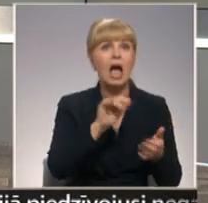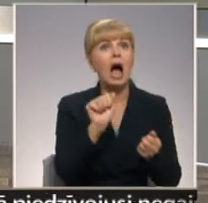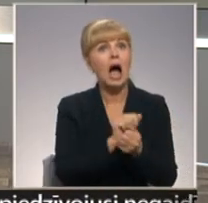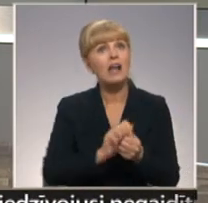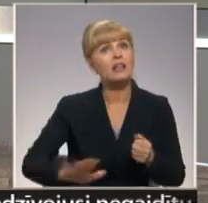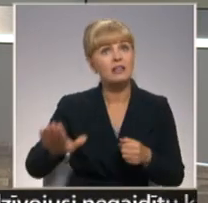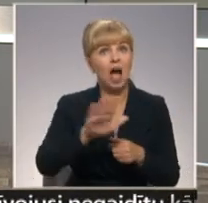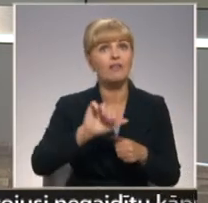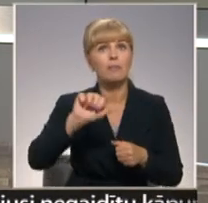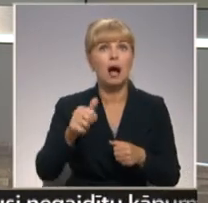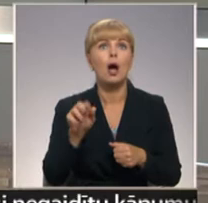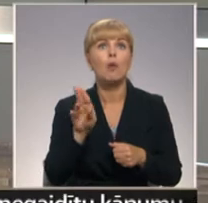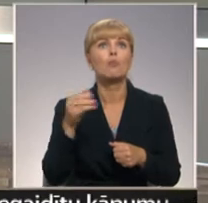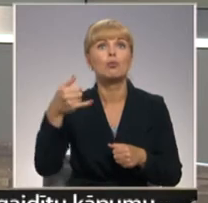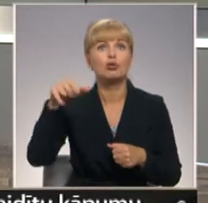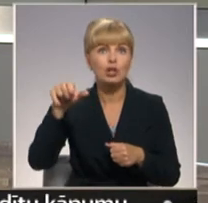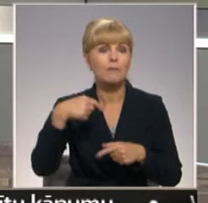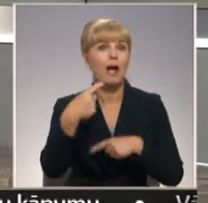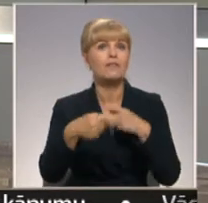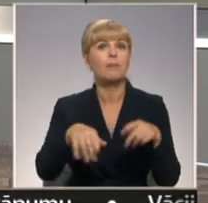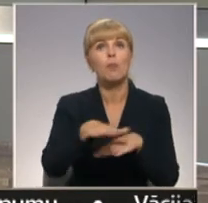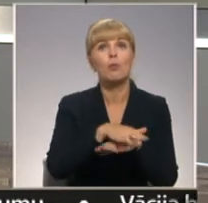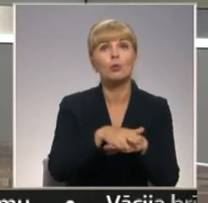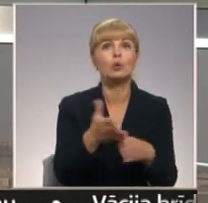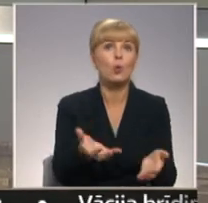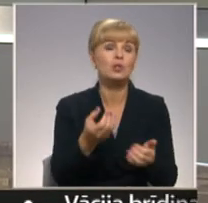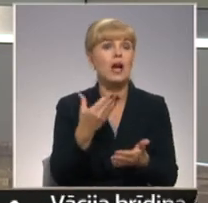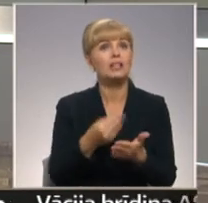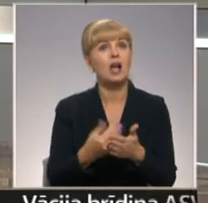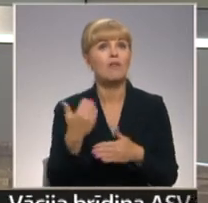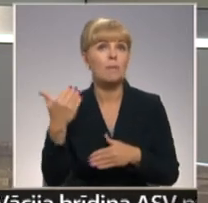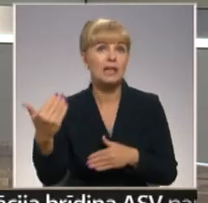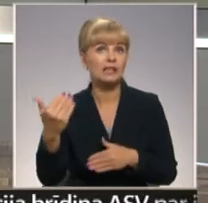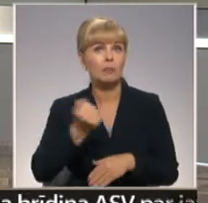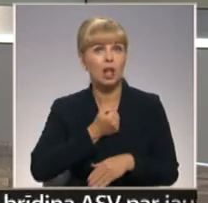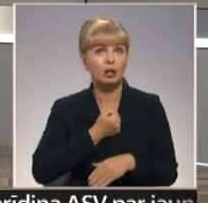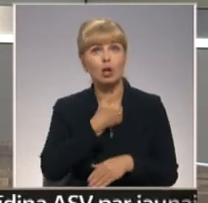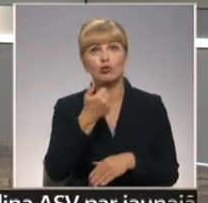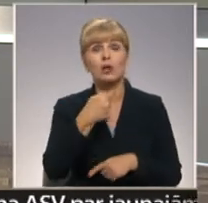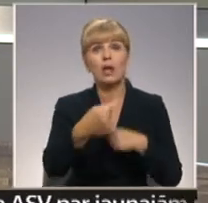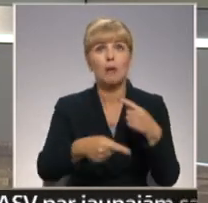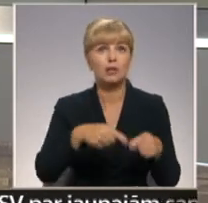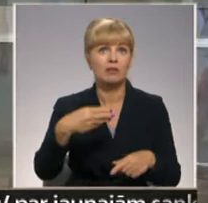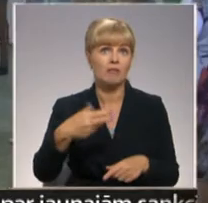publiski uzsvēra savu piederību Latgalei, šogad būtu apritējuši 93 gadu. Vairāk stāsta Latgales kolēģi.